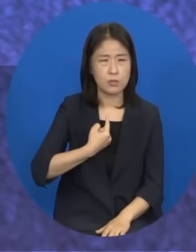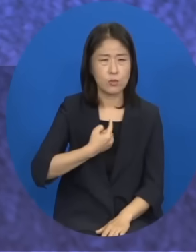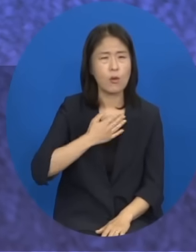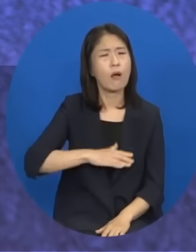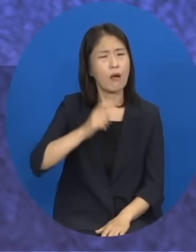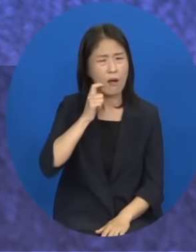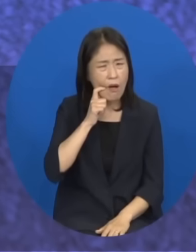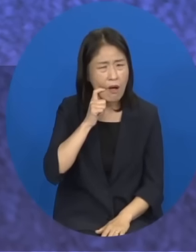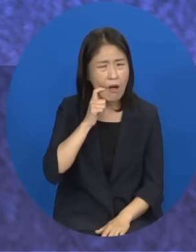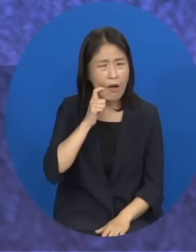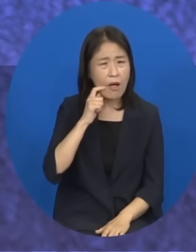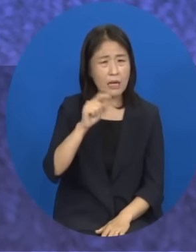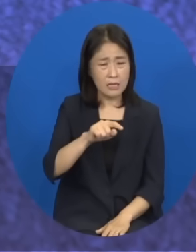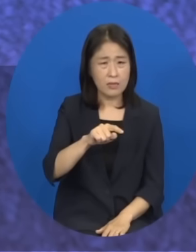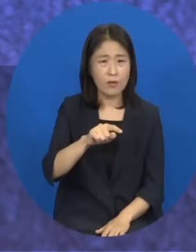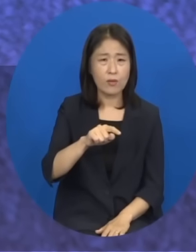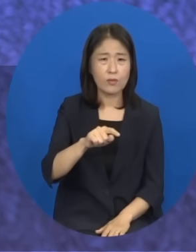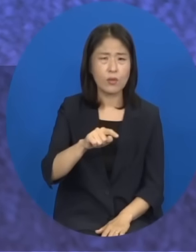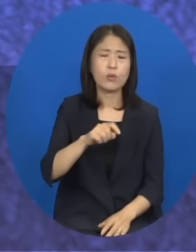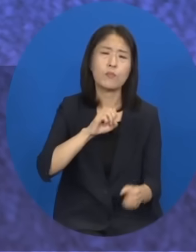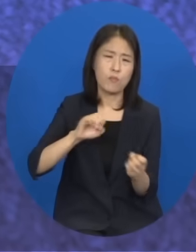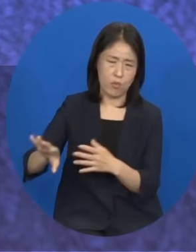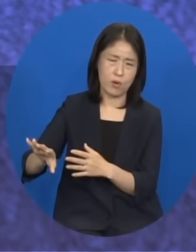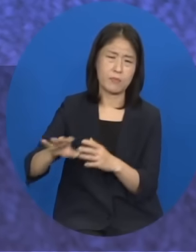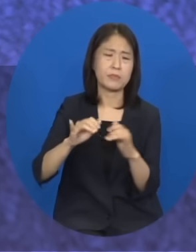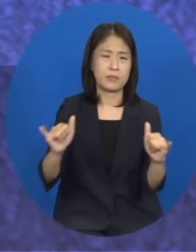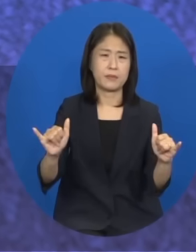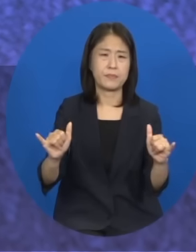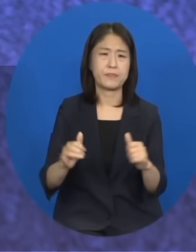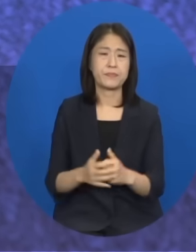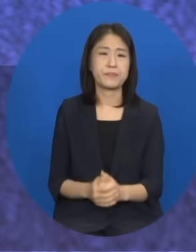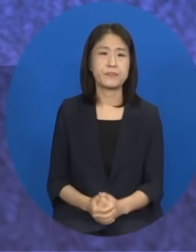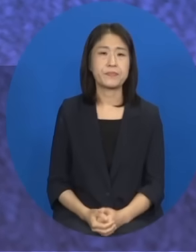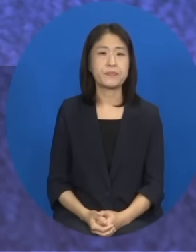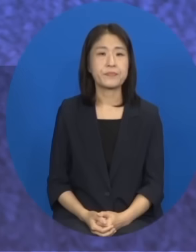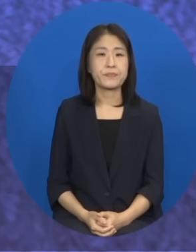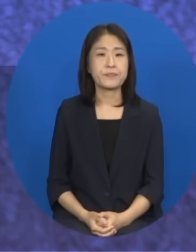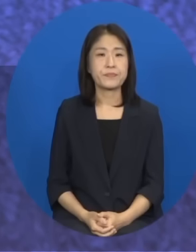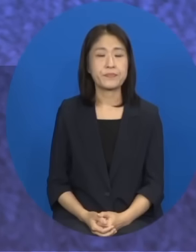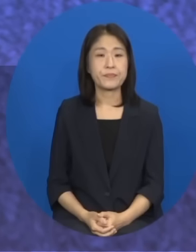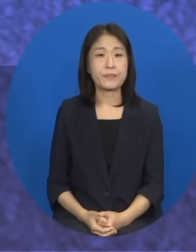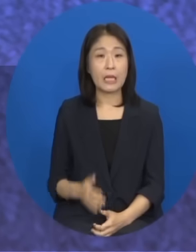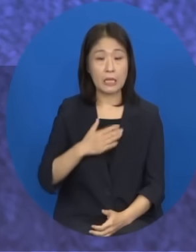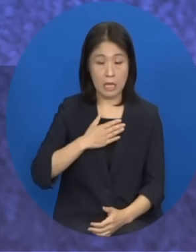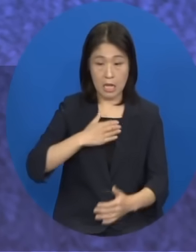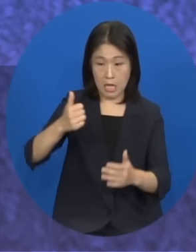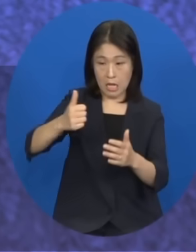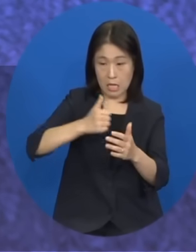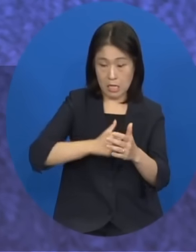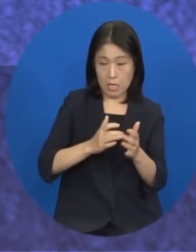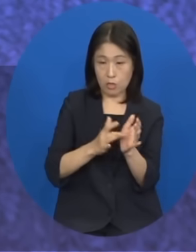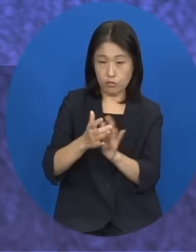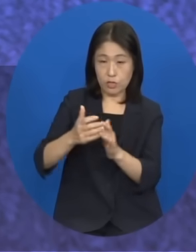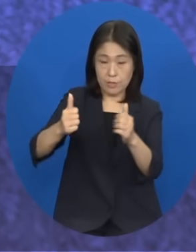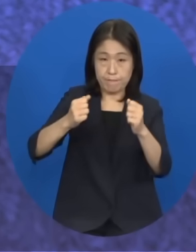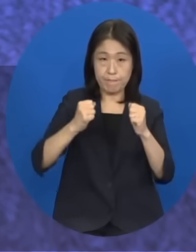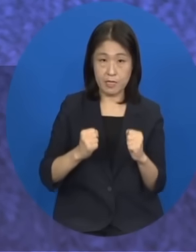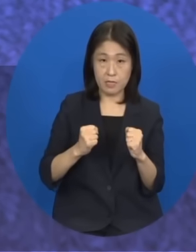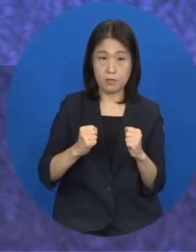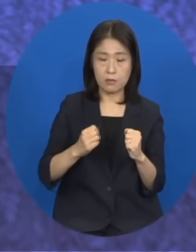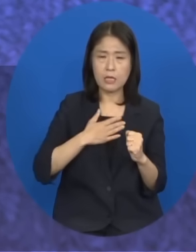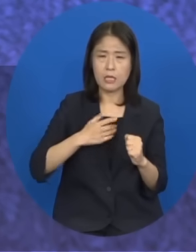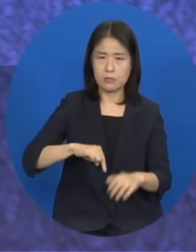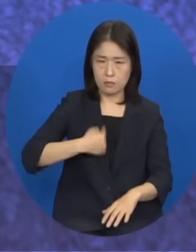못하느냐. 그렇지 않으면 너희는 버림받은 자니라. 예수님이 내 안에 계신 것을 스스로